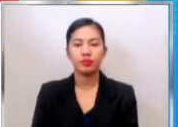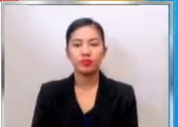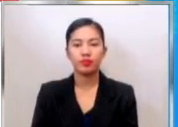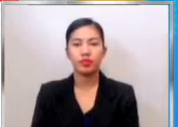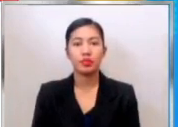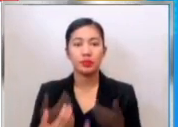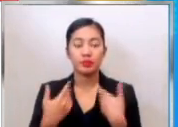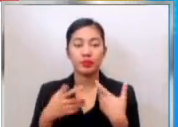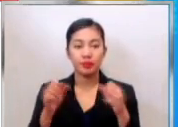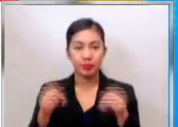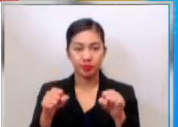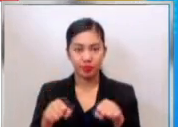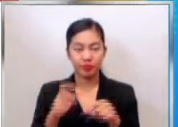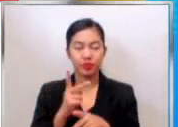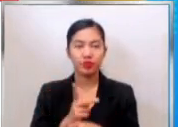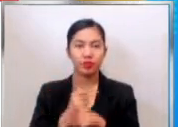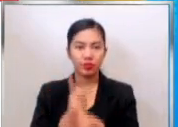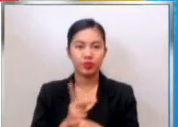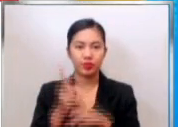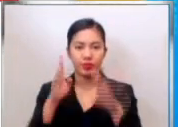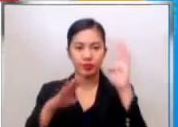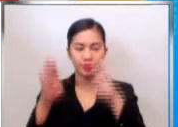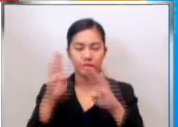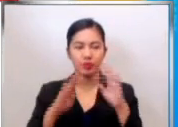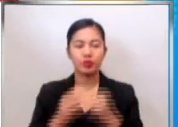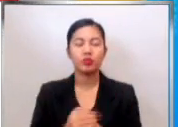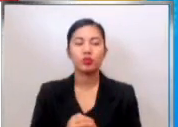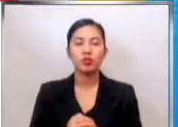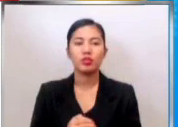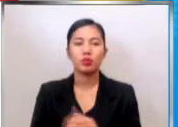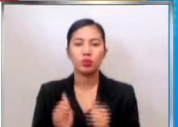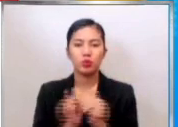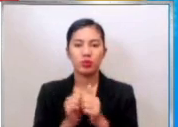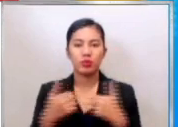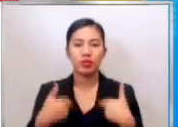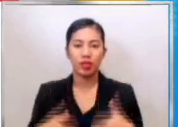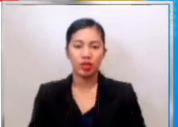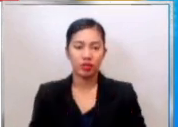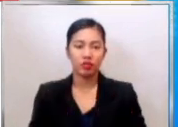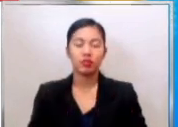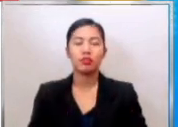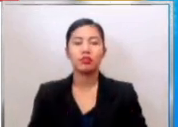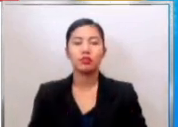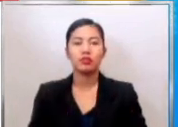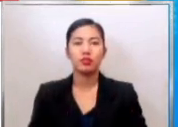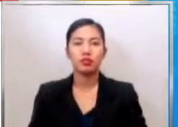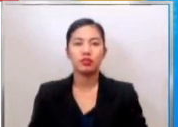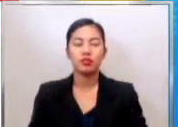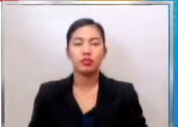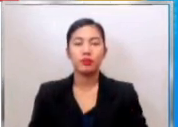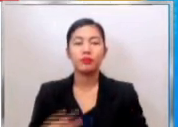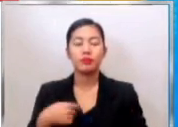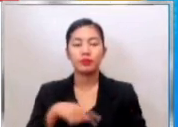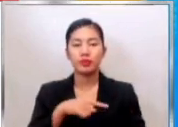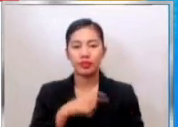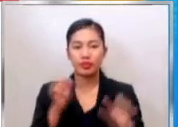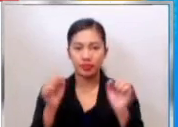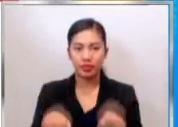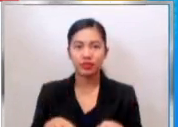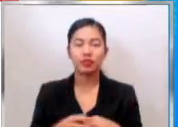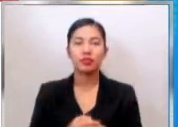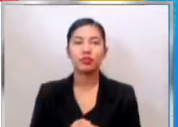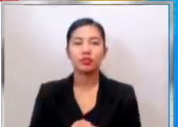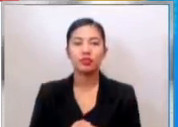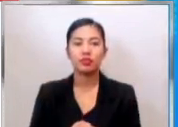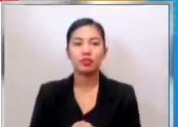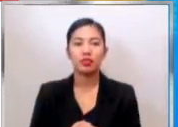take care of our problem with our health, especially our COVID. Yung pakita na nato na may kapasidad na probinsya na